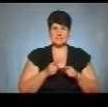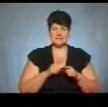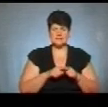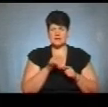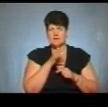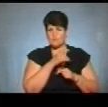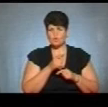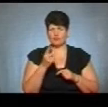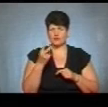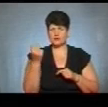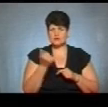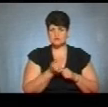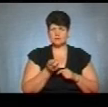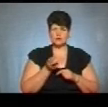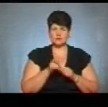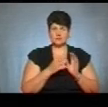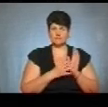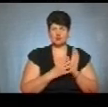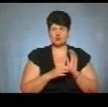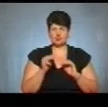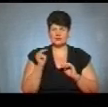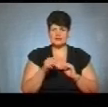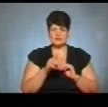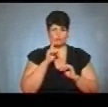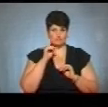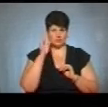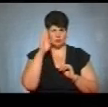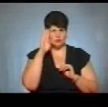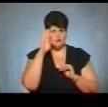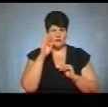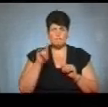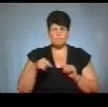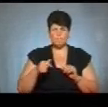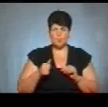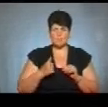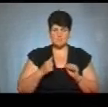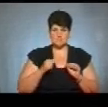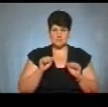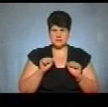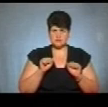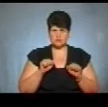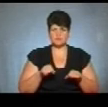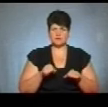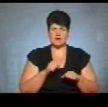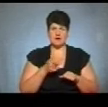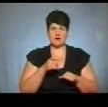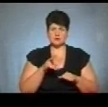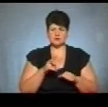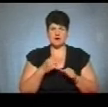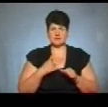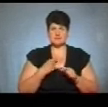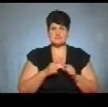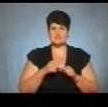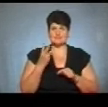протязі 2 тижнів відгукнулося 90 тисяч молодих мужчин. Мобілізаційний потенціал Галицької армії – це 3